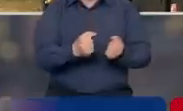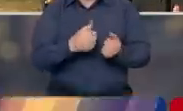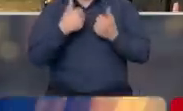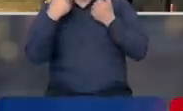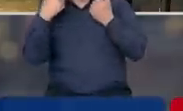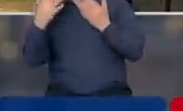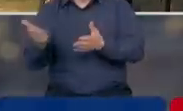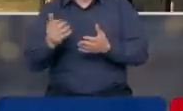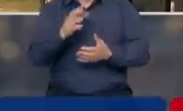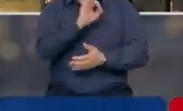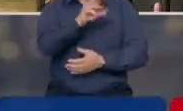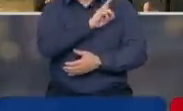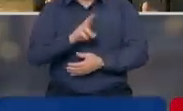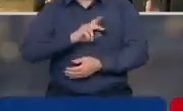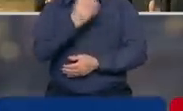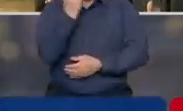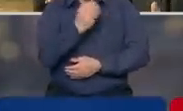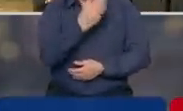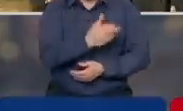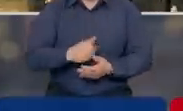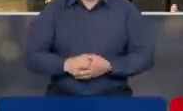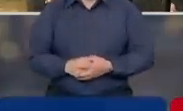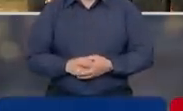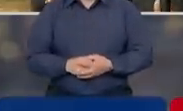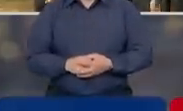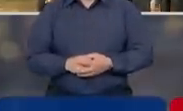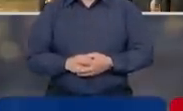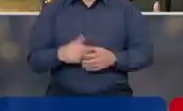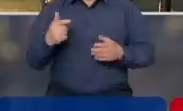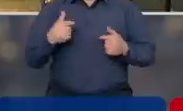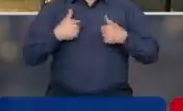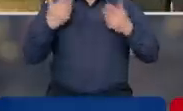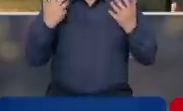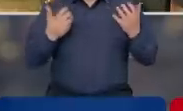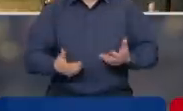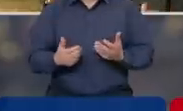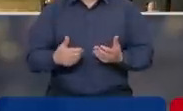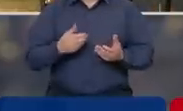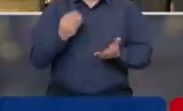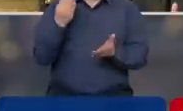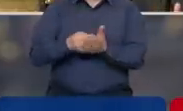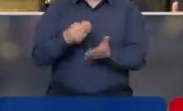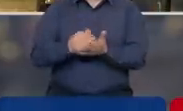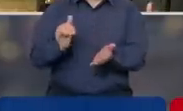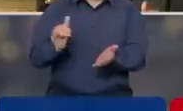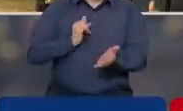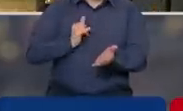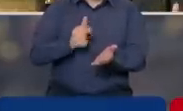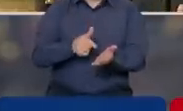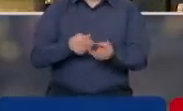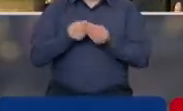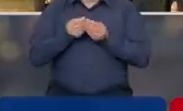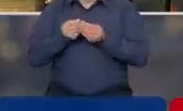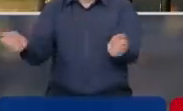pan premier mateusz morawiecki chcemy wzmocnić w tym zakresie finansowo na walkę z